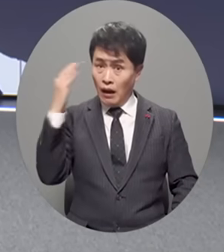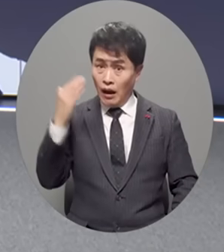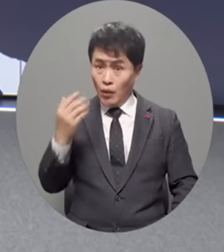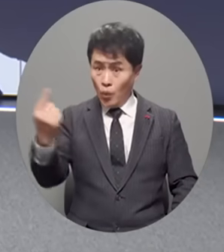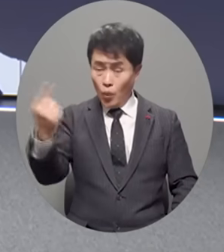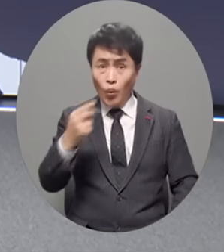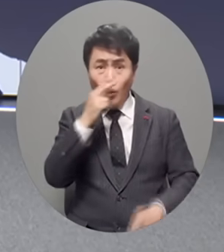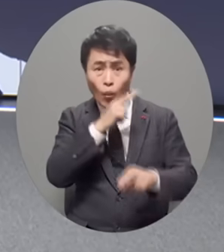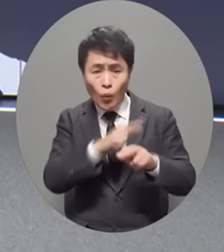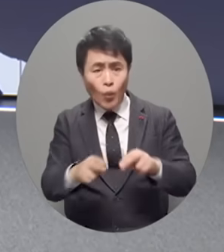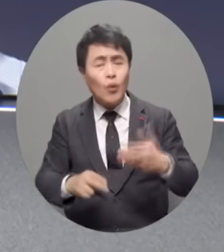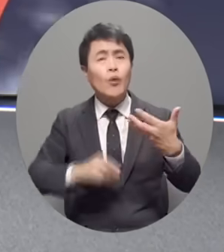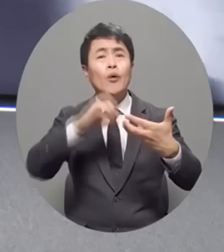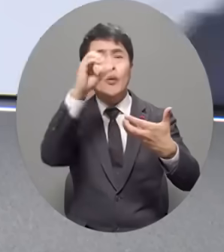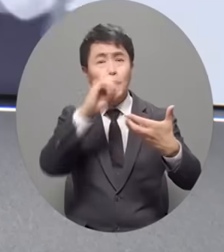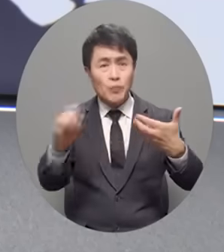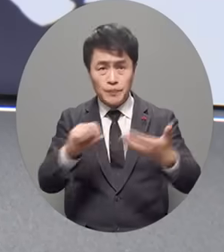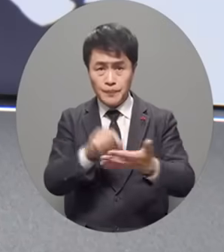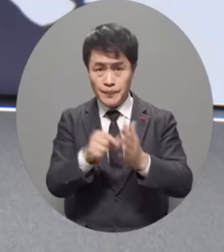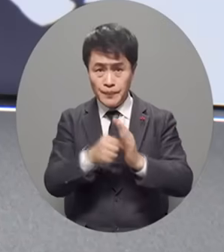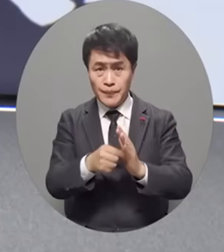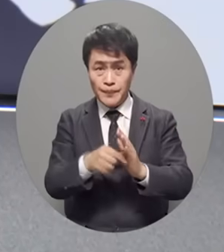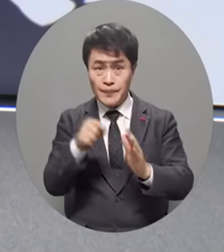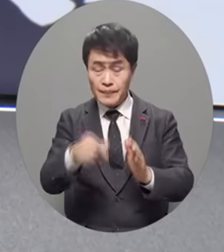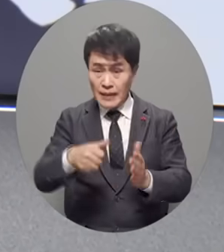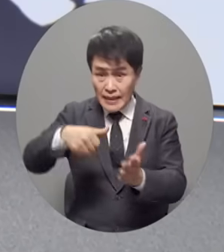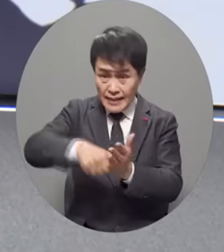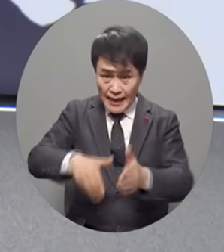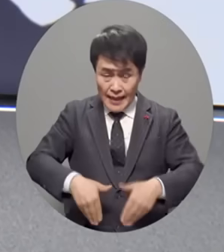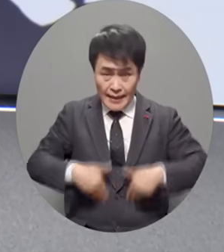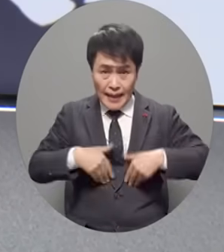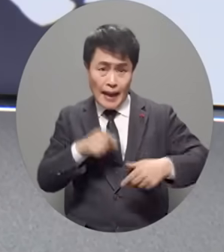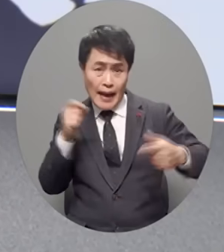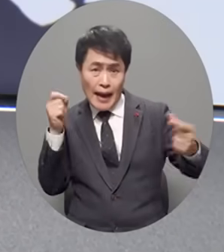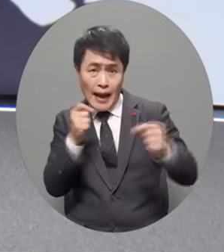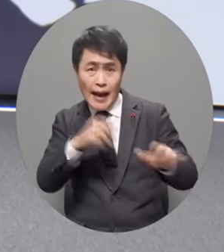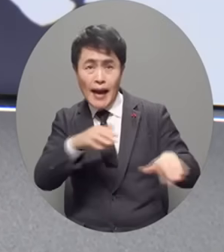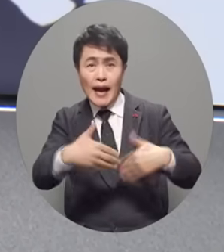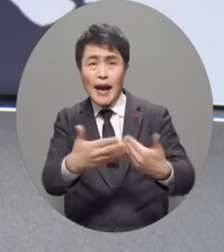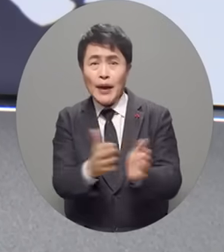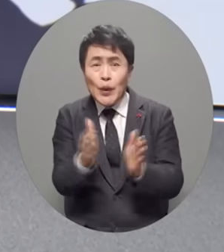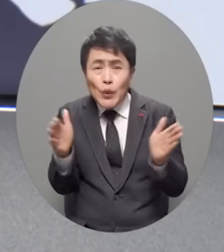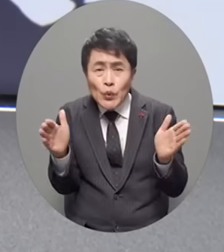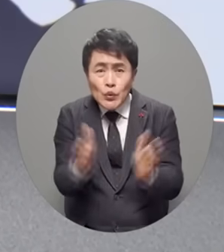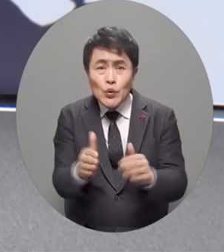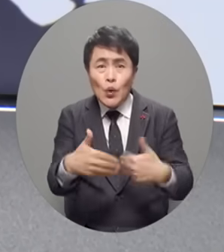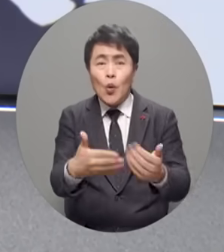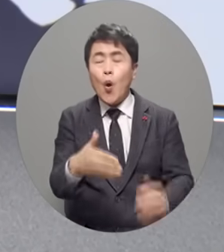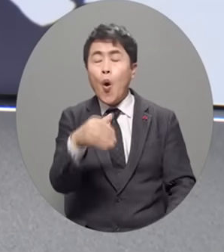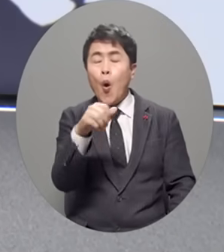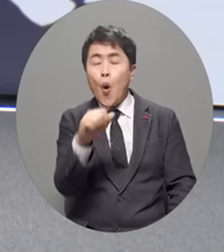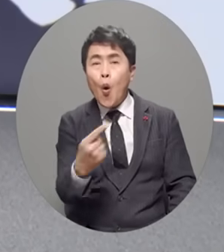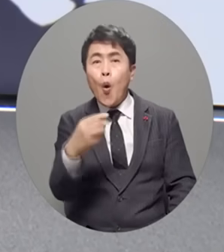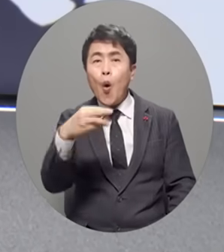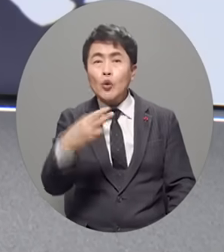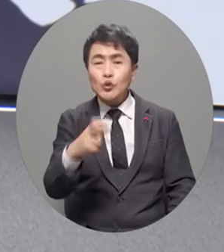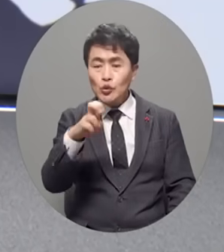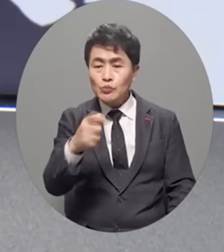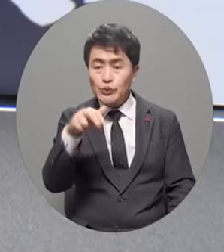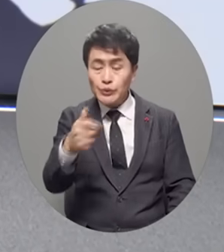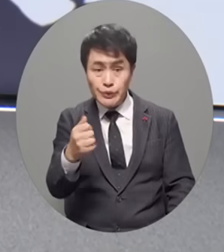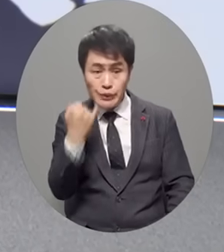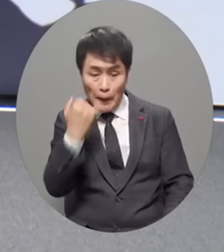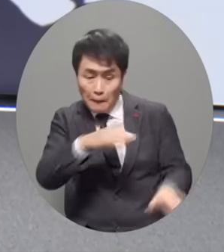원유 80% 정도가 이란 남부 앞바다, 이 좁은 호르무즈 해협을 지나서